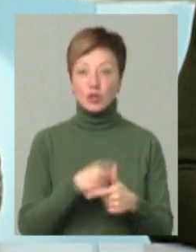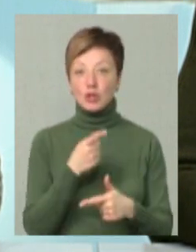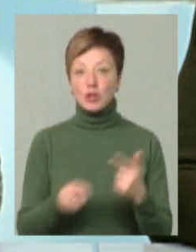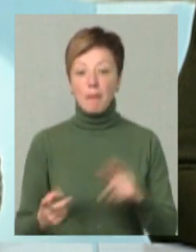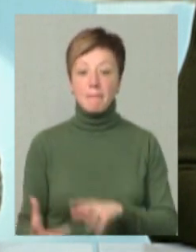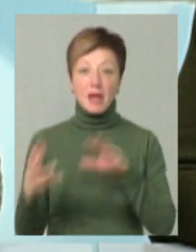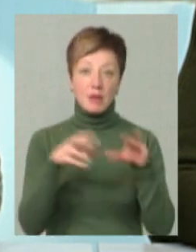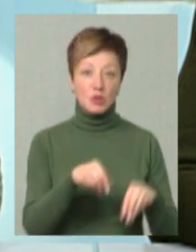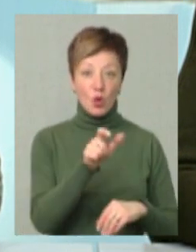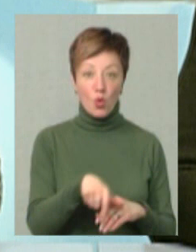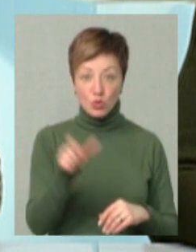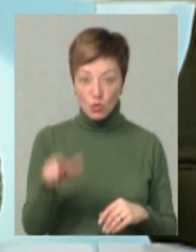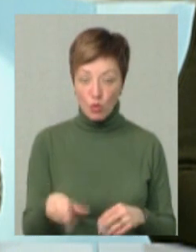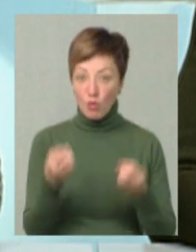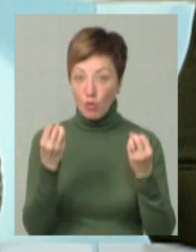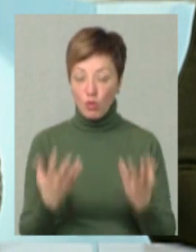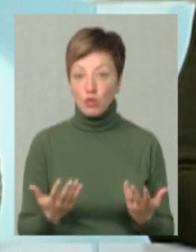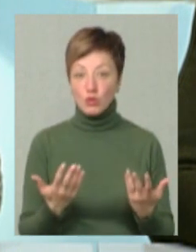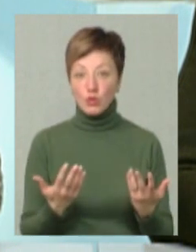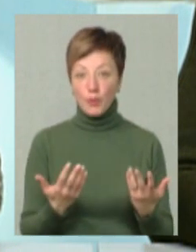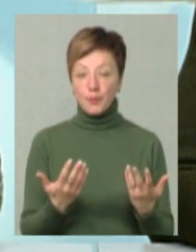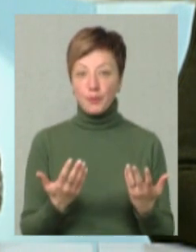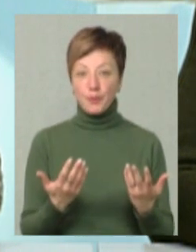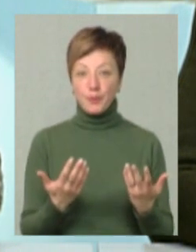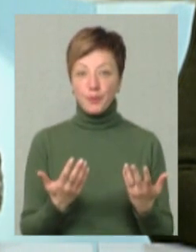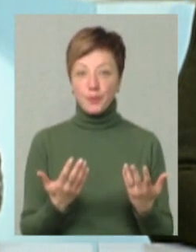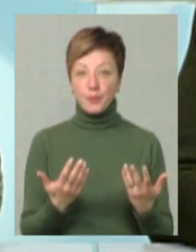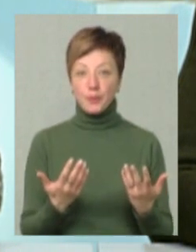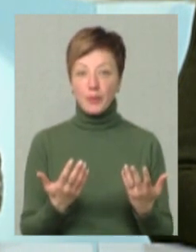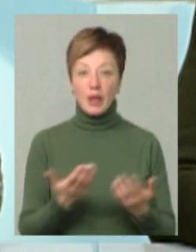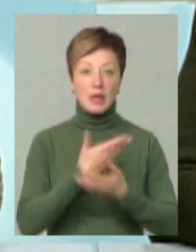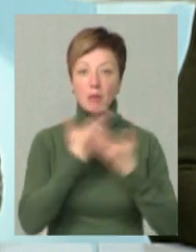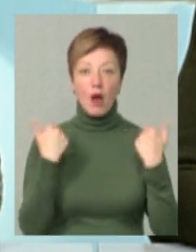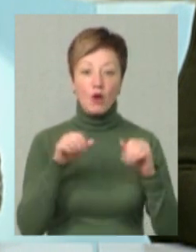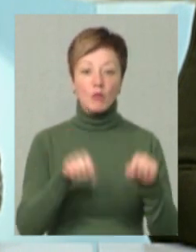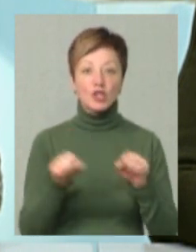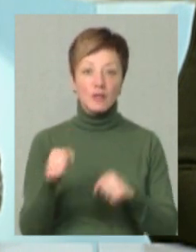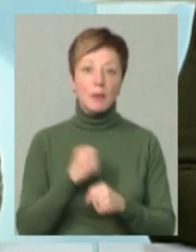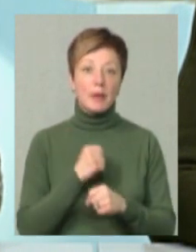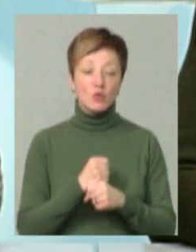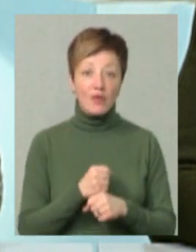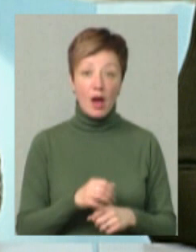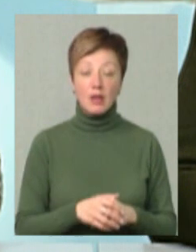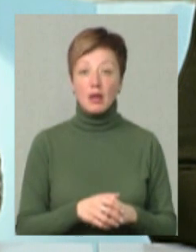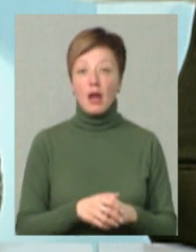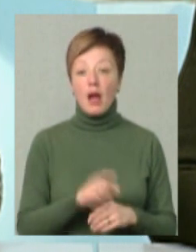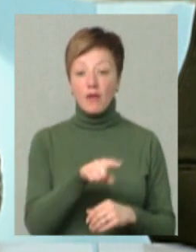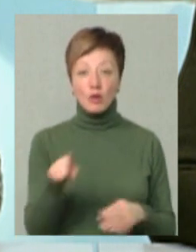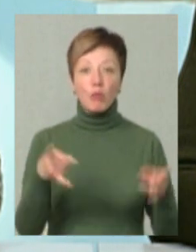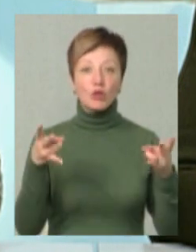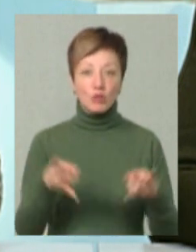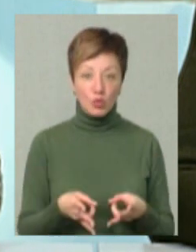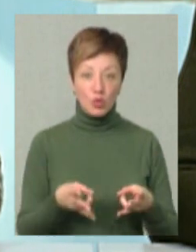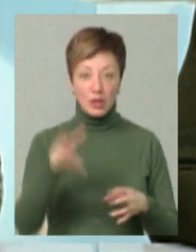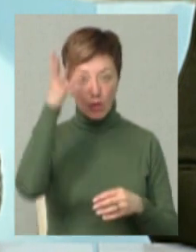вони переміщені особи і вони просто, скажімо так, не мають можливості працювати, вони